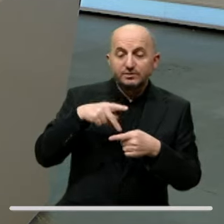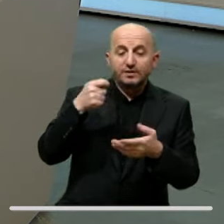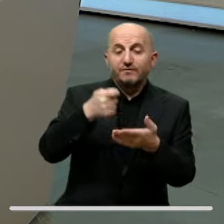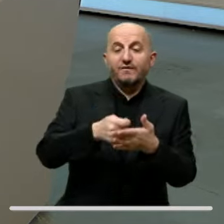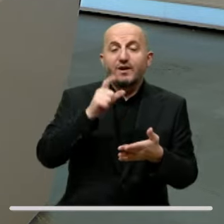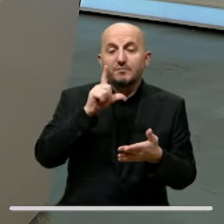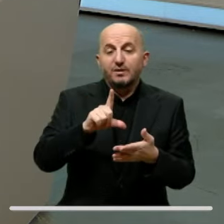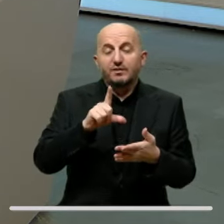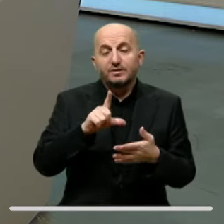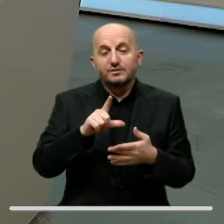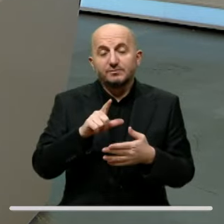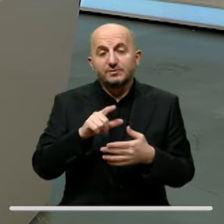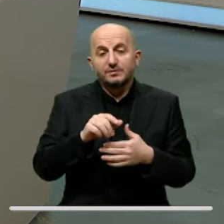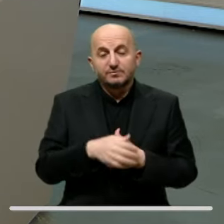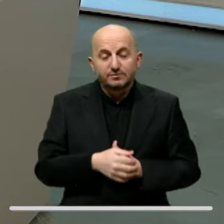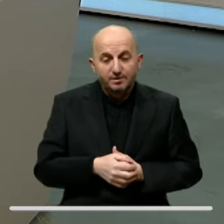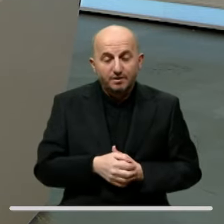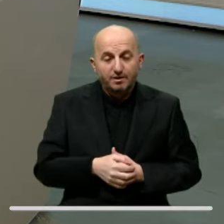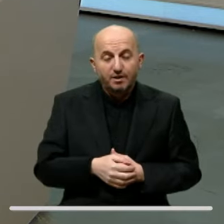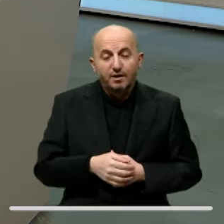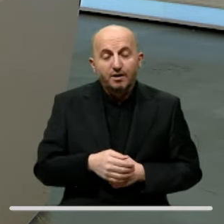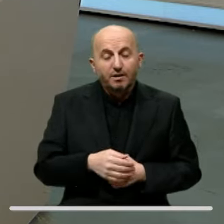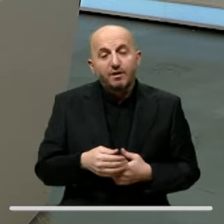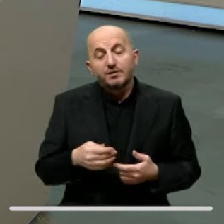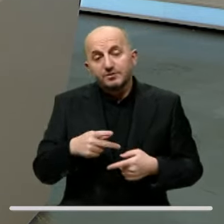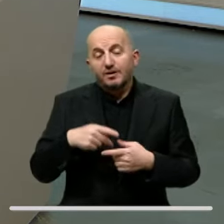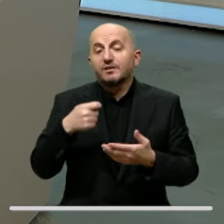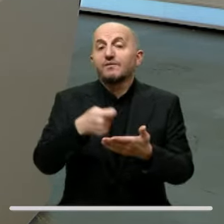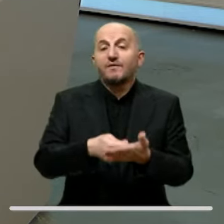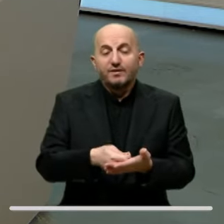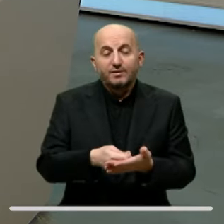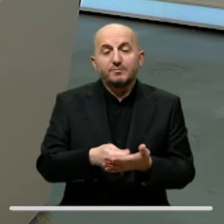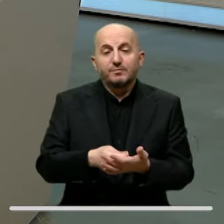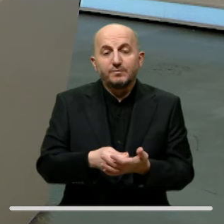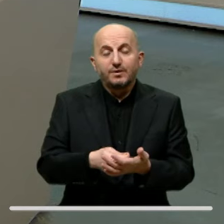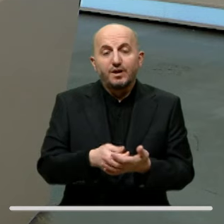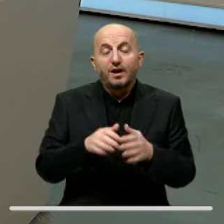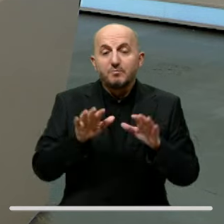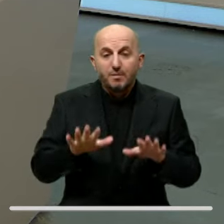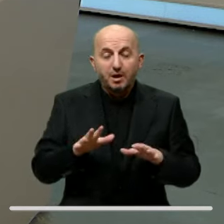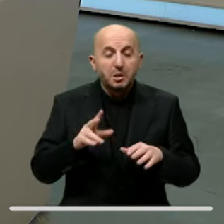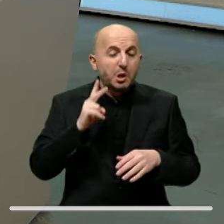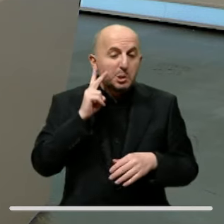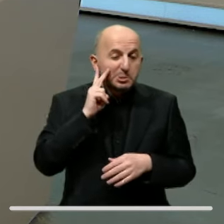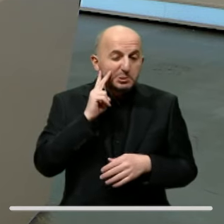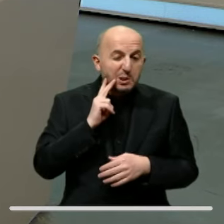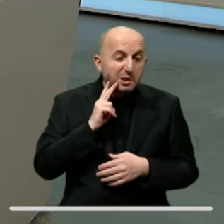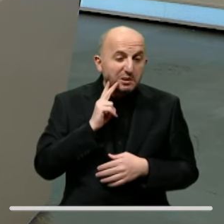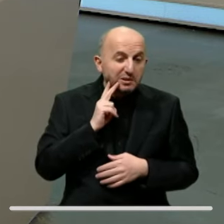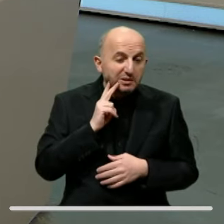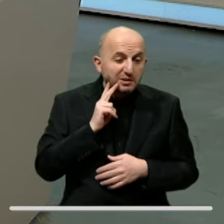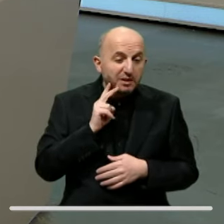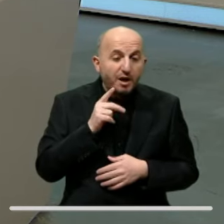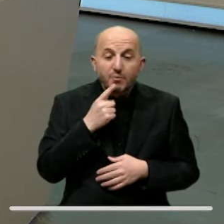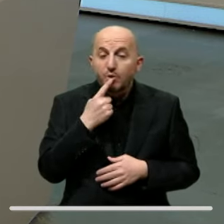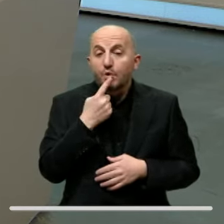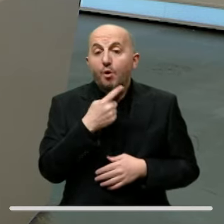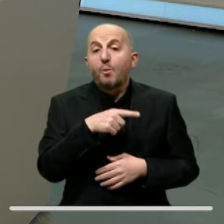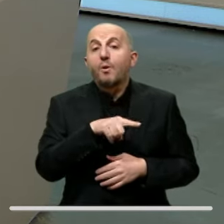Hocalarımız da öyle diyor. Zekat vermen lazım. Amenna verelim. Ama zenginlere de şu söylenmiyor